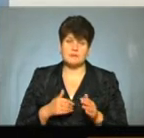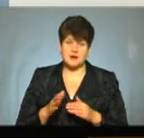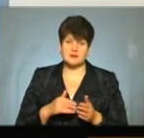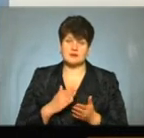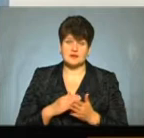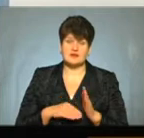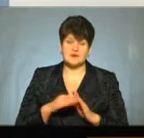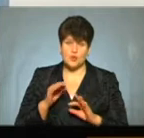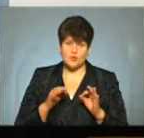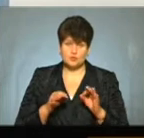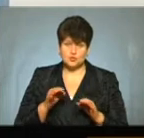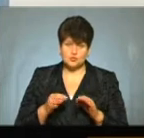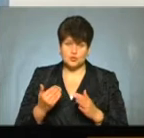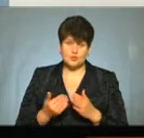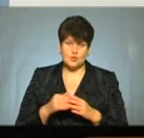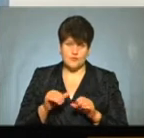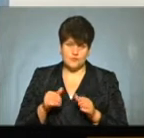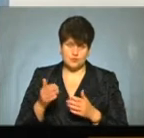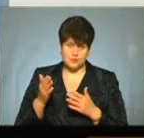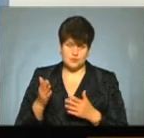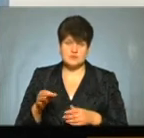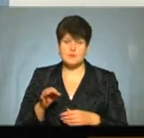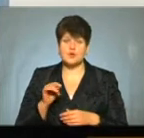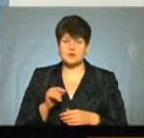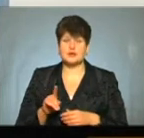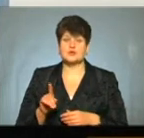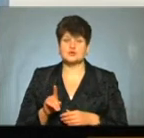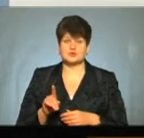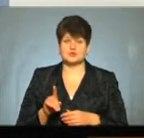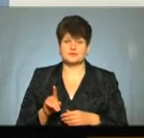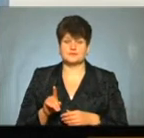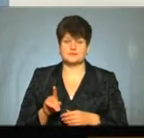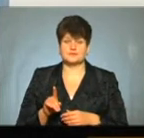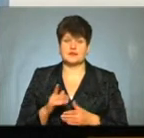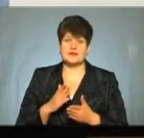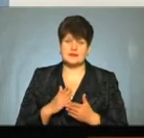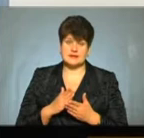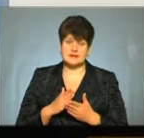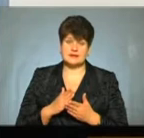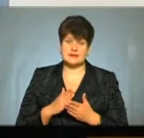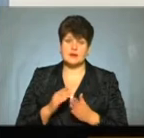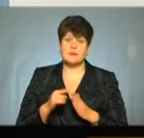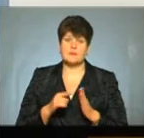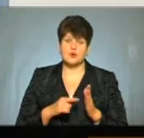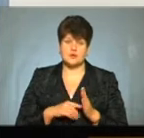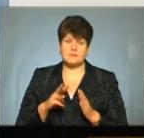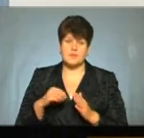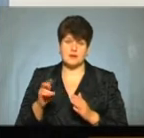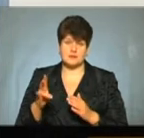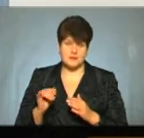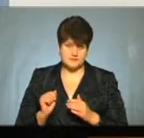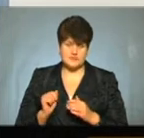Верховного суду нового формується про те, що є презумпція поділу майна подружжя. І ми про